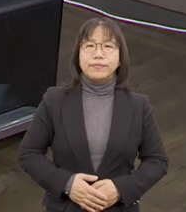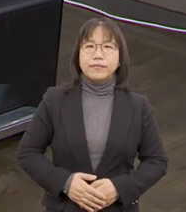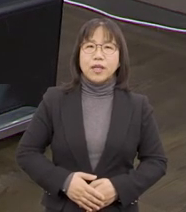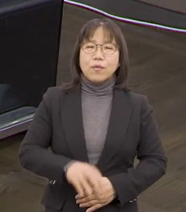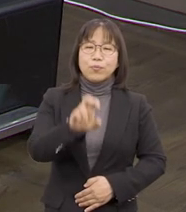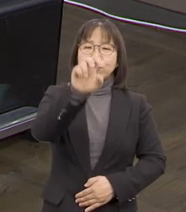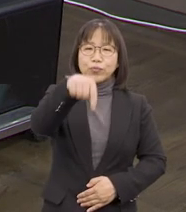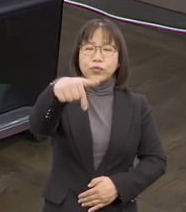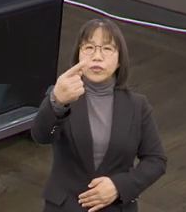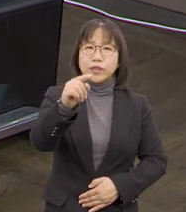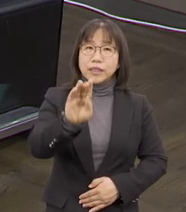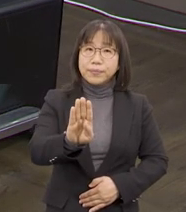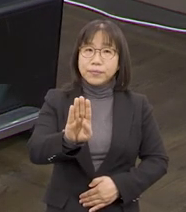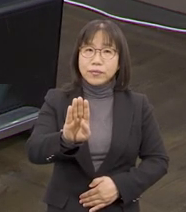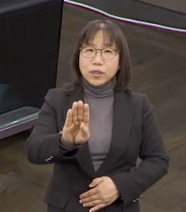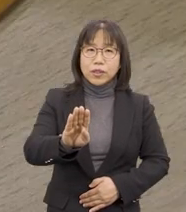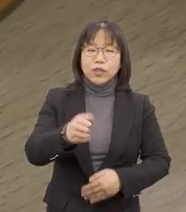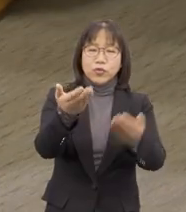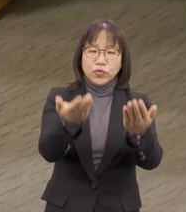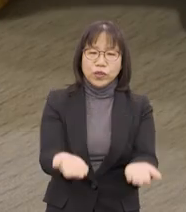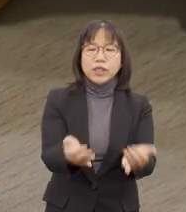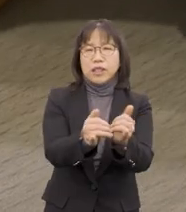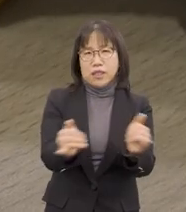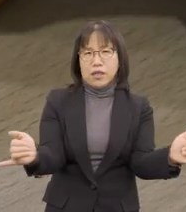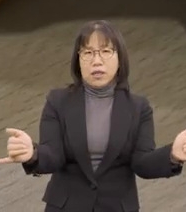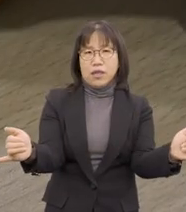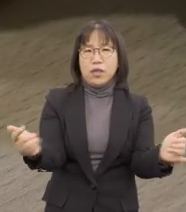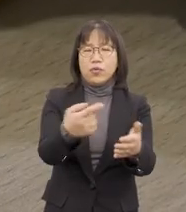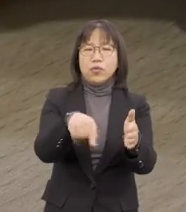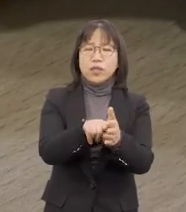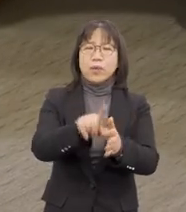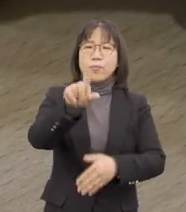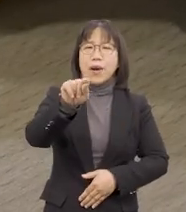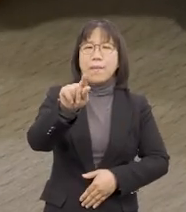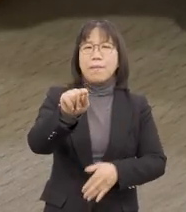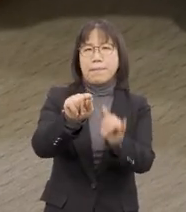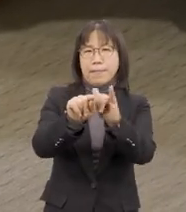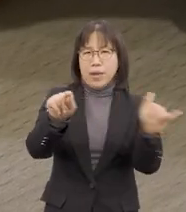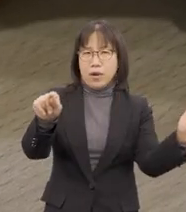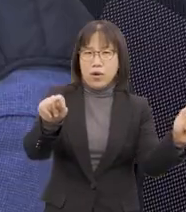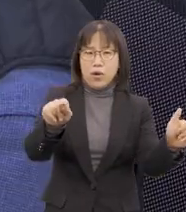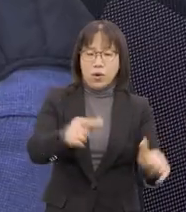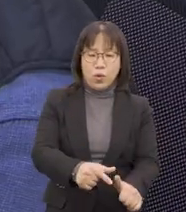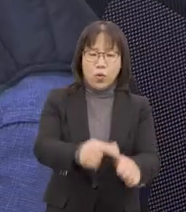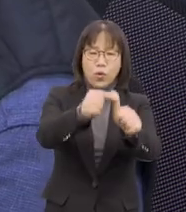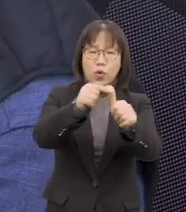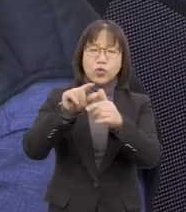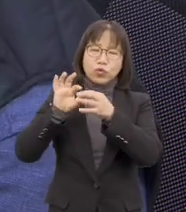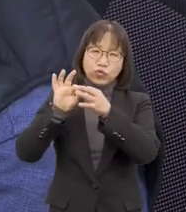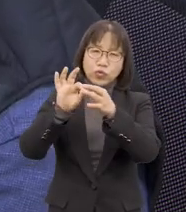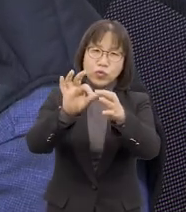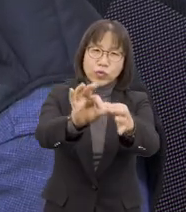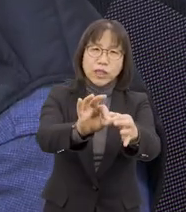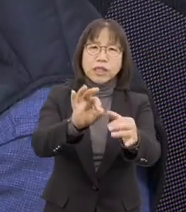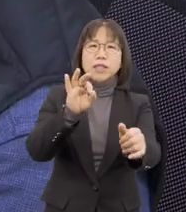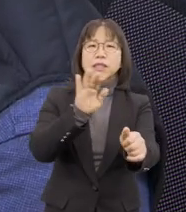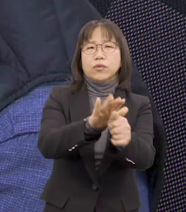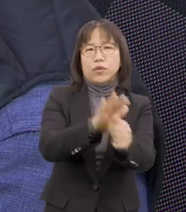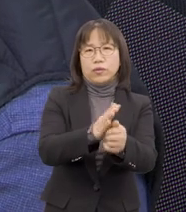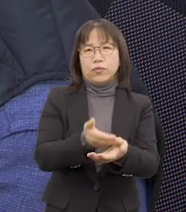먼저 강서구는 무급 휴직 중인 근로자가 실직 으로 이어지지 않도록 총 만 명에게 고용유지 지원금을